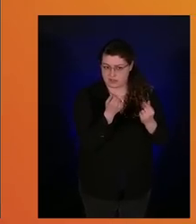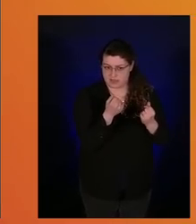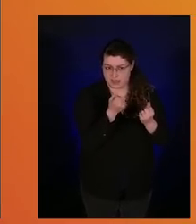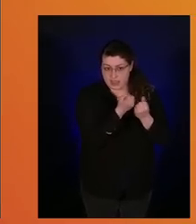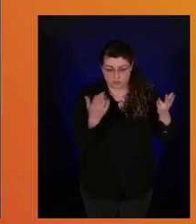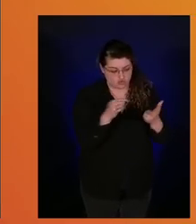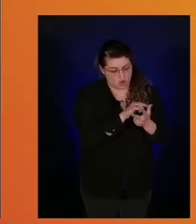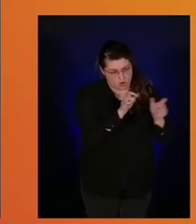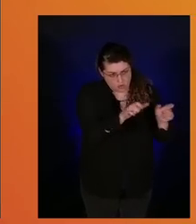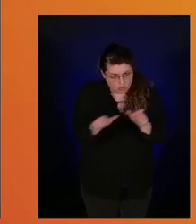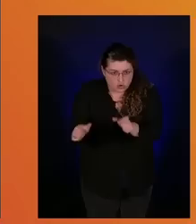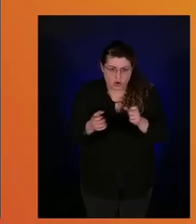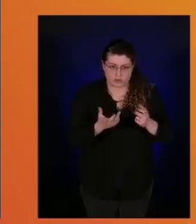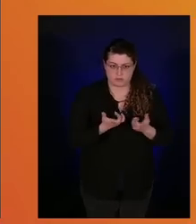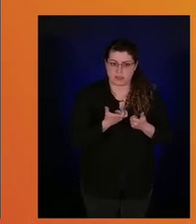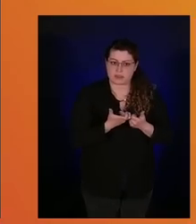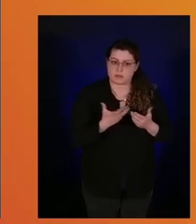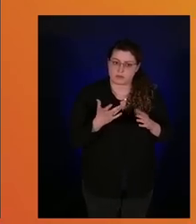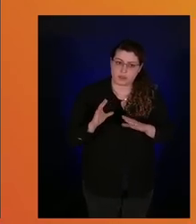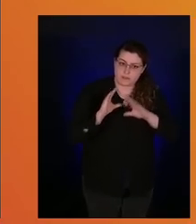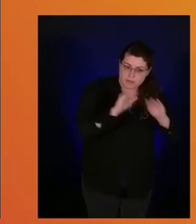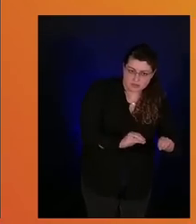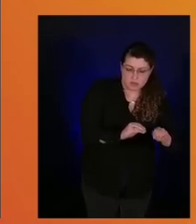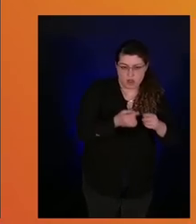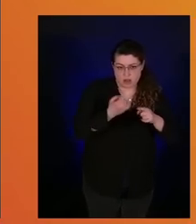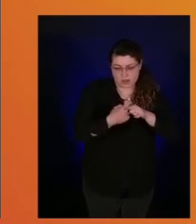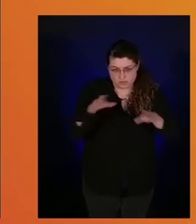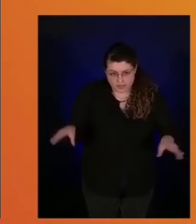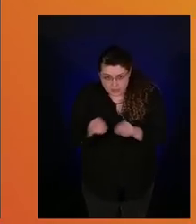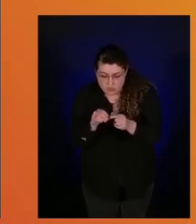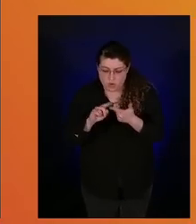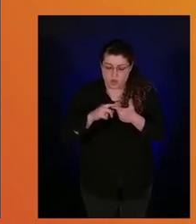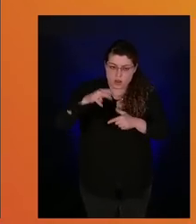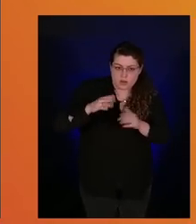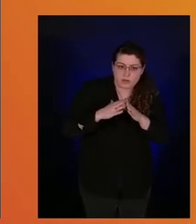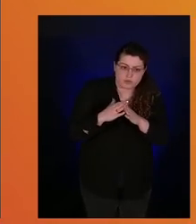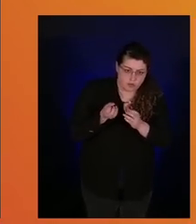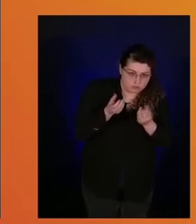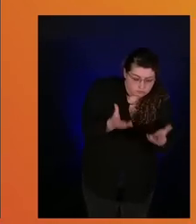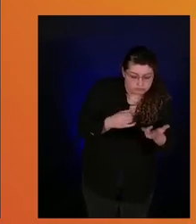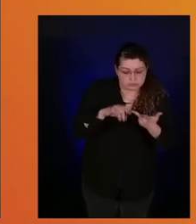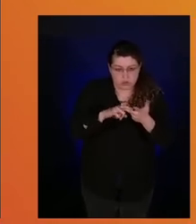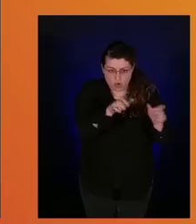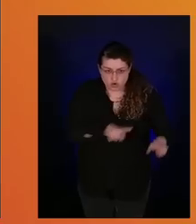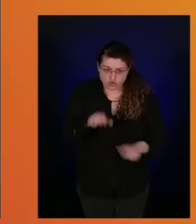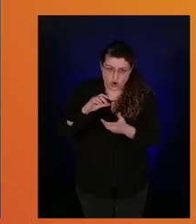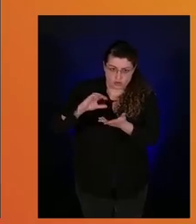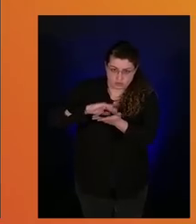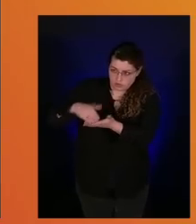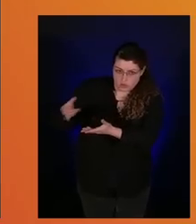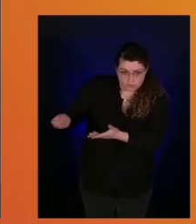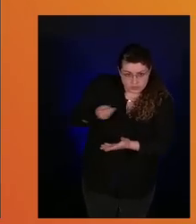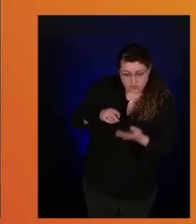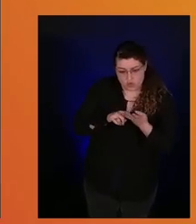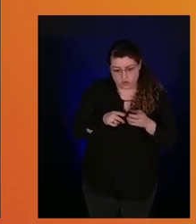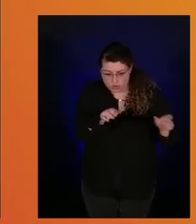plusieurs éléments clés, tels que les placements de la Confédération, les logements mis à disposition, le contrôle des fournisseurs, le contrôle de